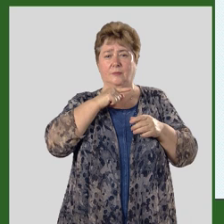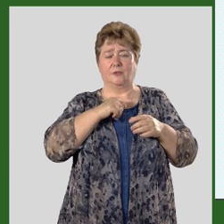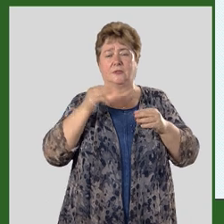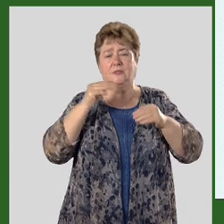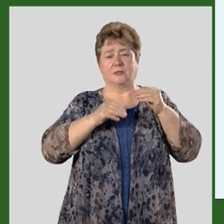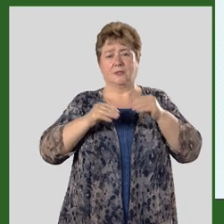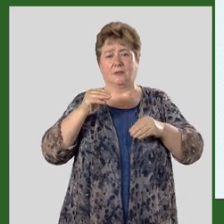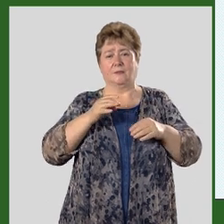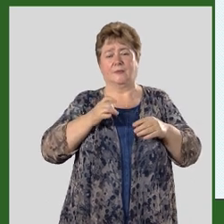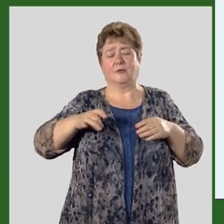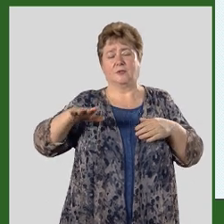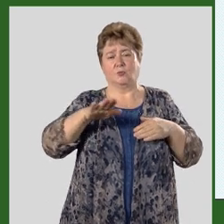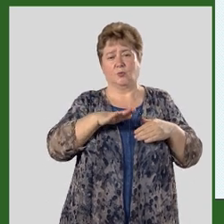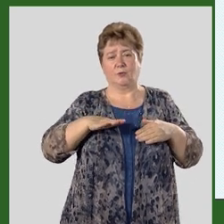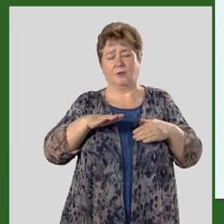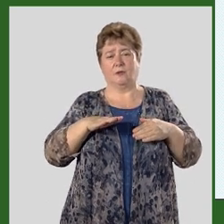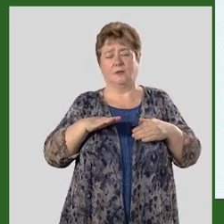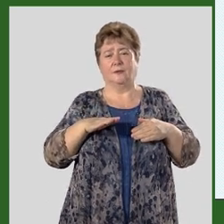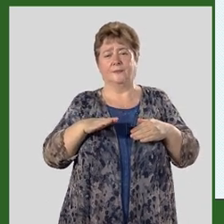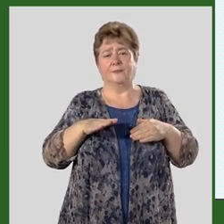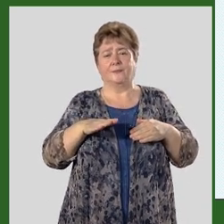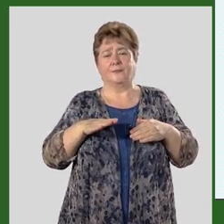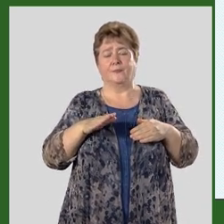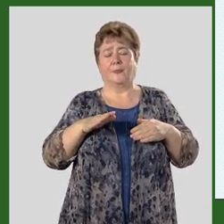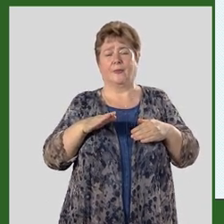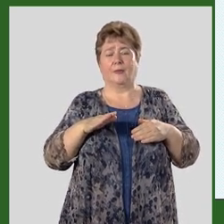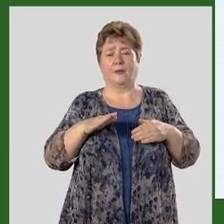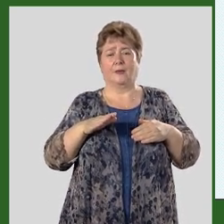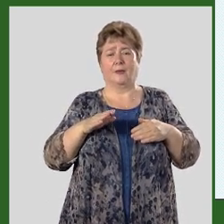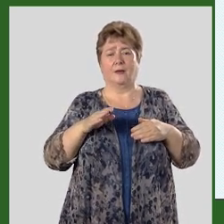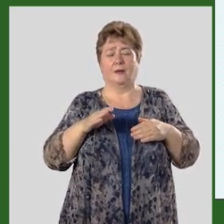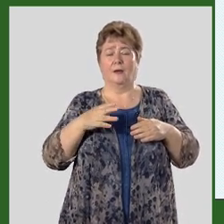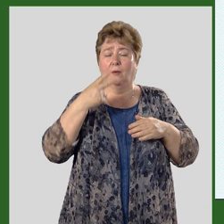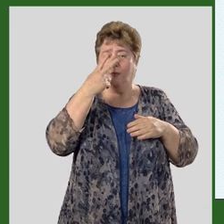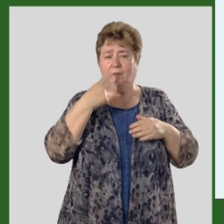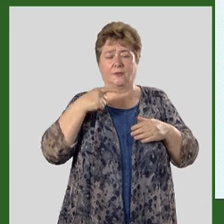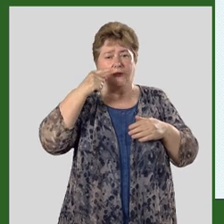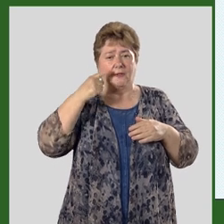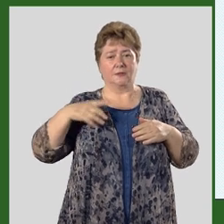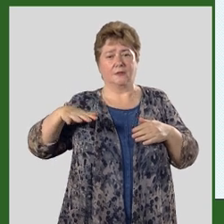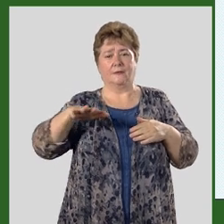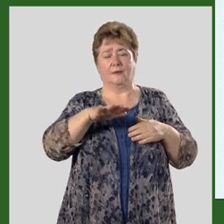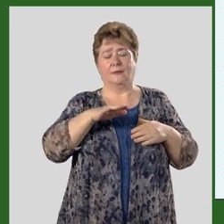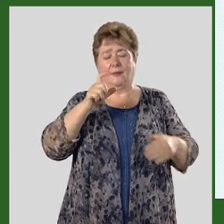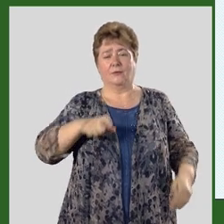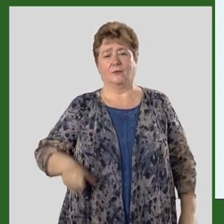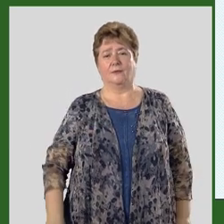социально-экономическим состоянием в республике, В. с традициями кыргызского народа.